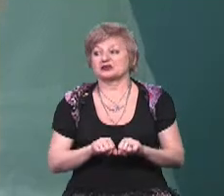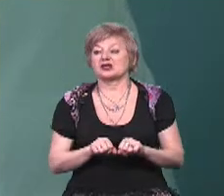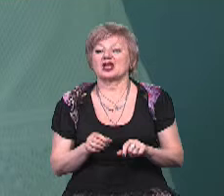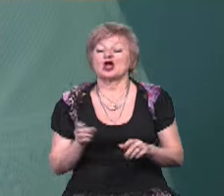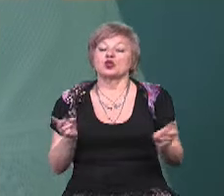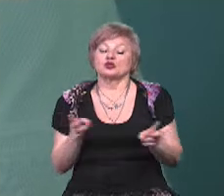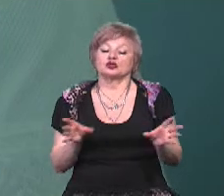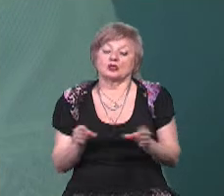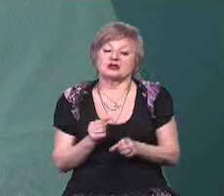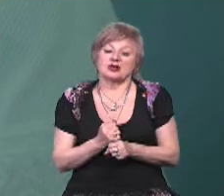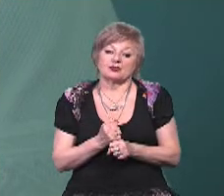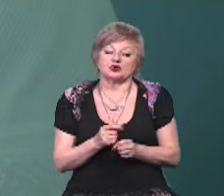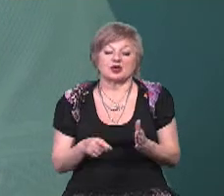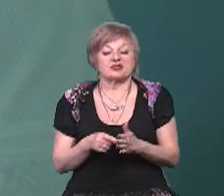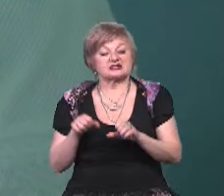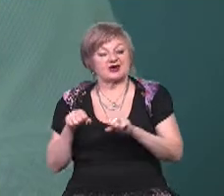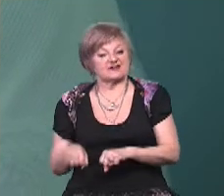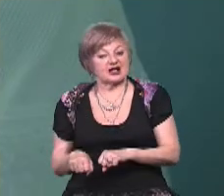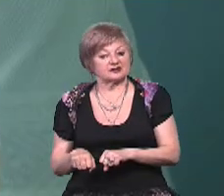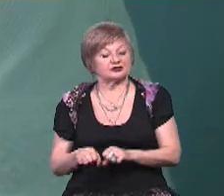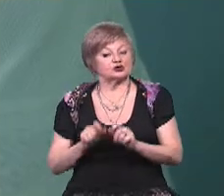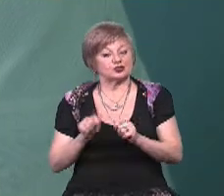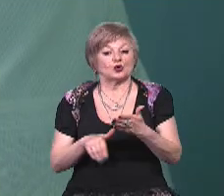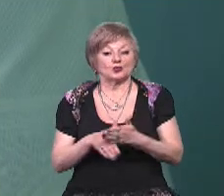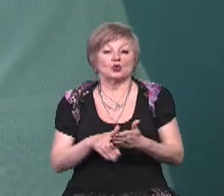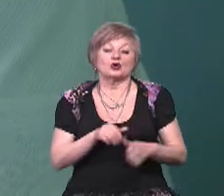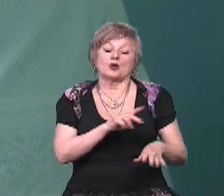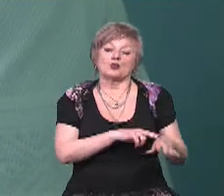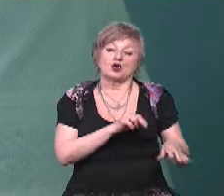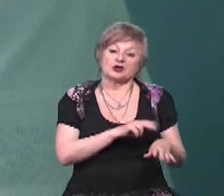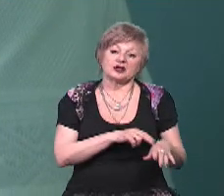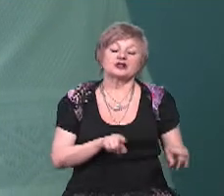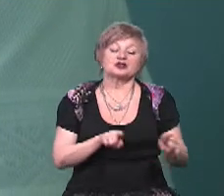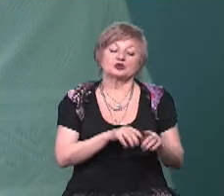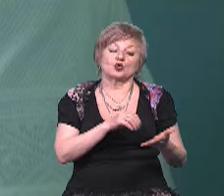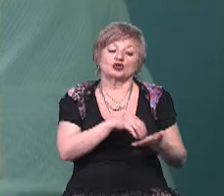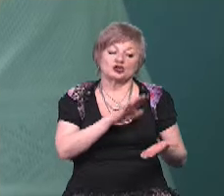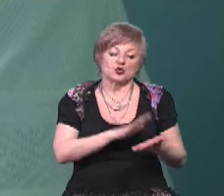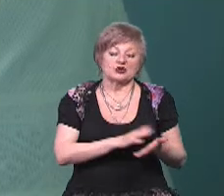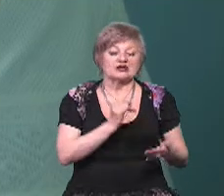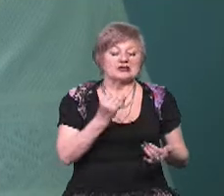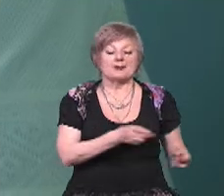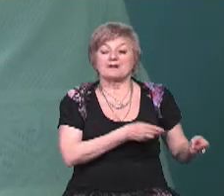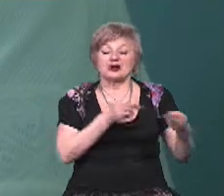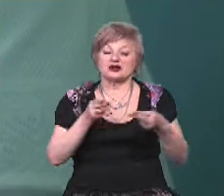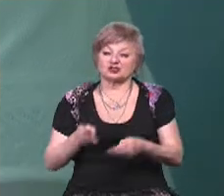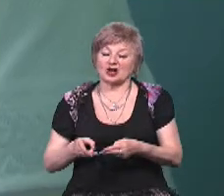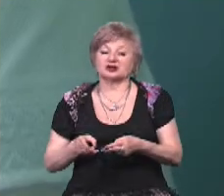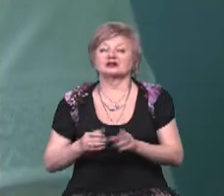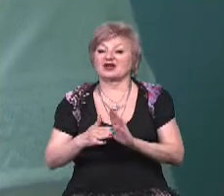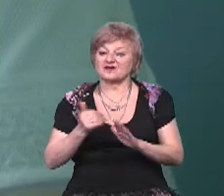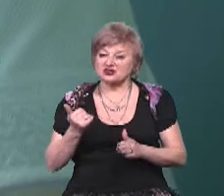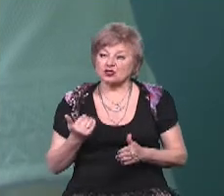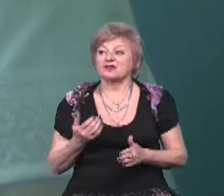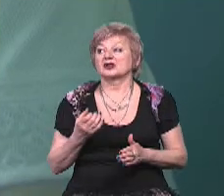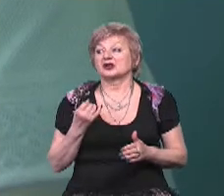між місцевою владою, яка розглядає та надає допомогу, поліції, яка фіксує або приїжджає на виклик та допомагає громадськості, та